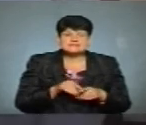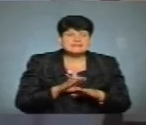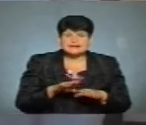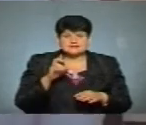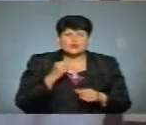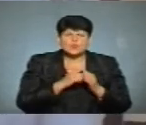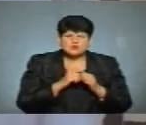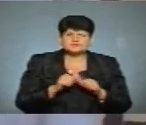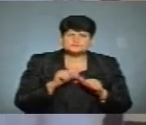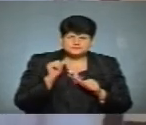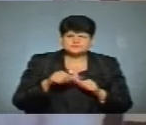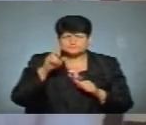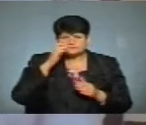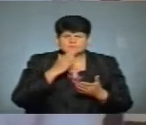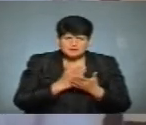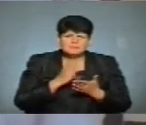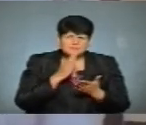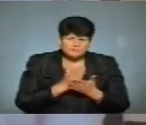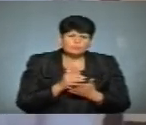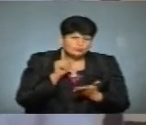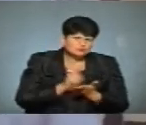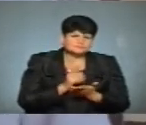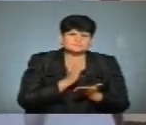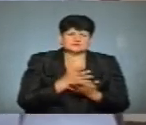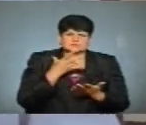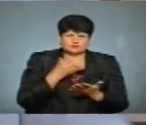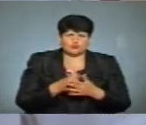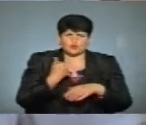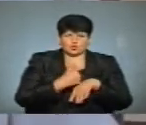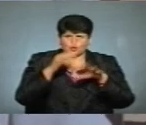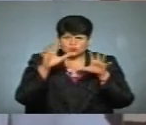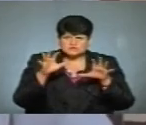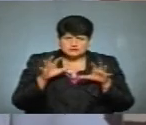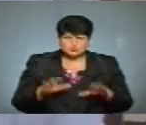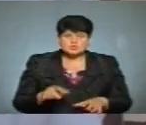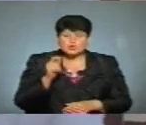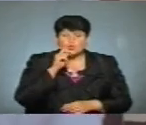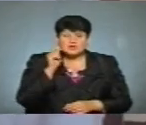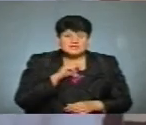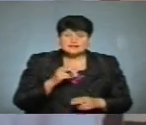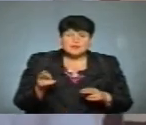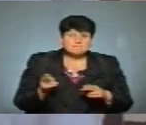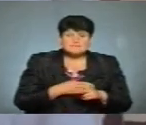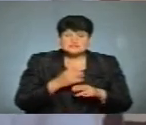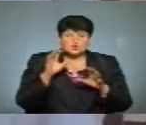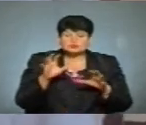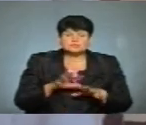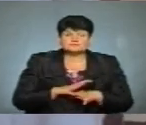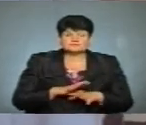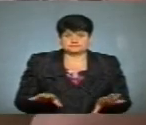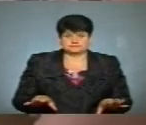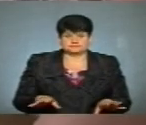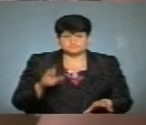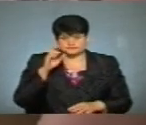держава має мати свою Конституцію. Без Конституції Україна була неповноцінною